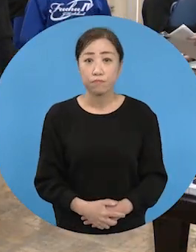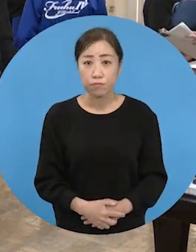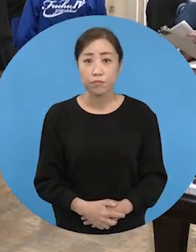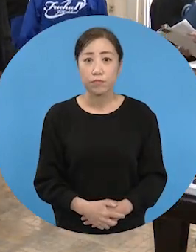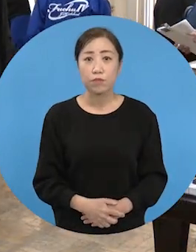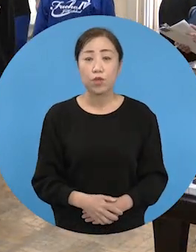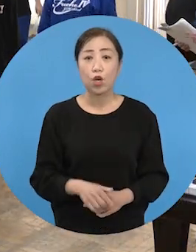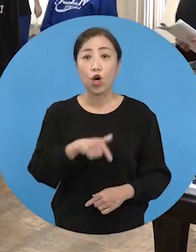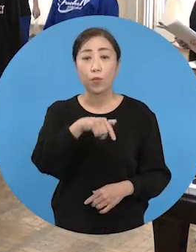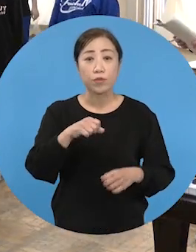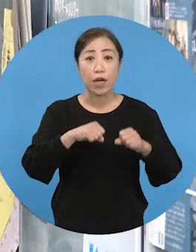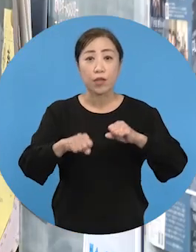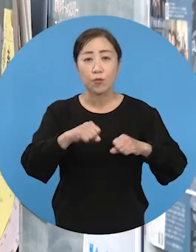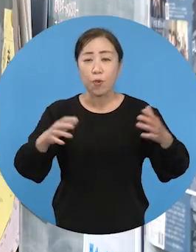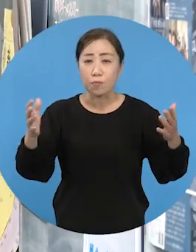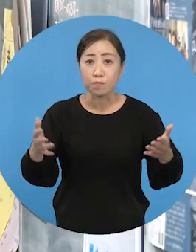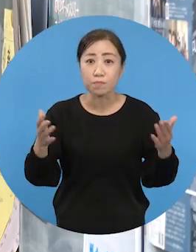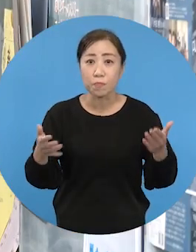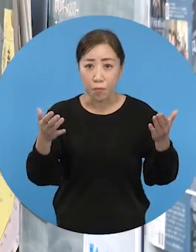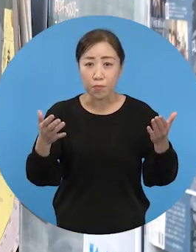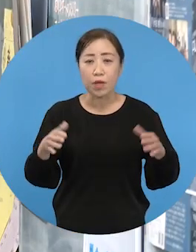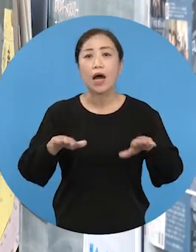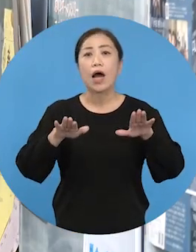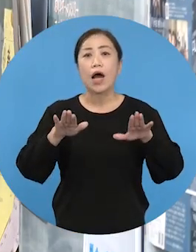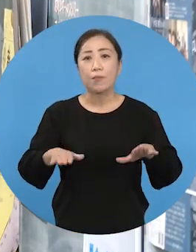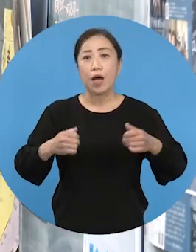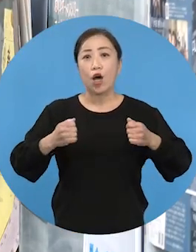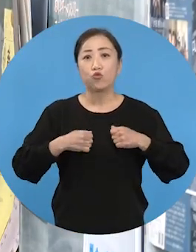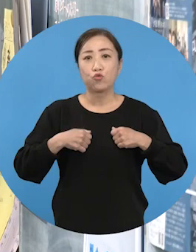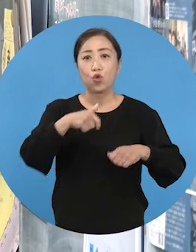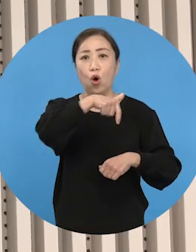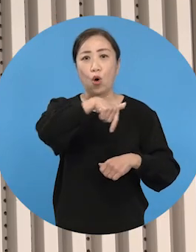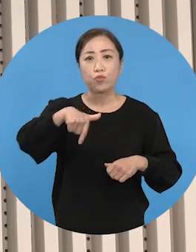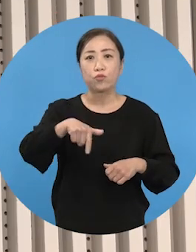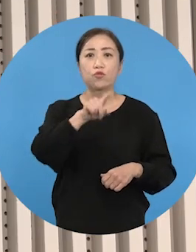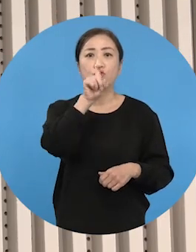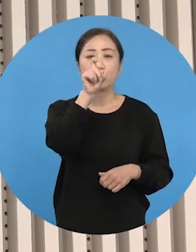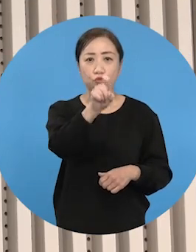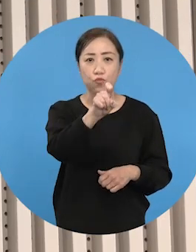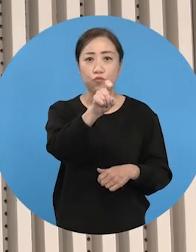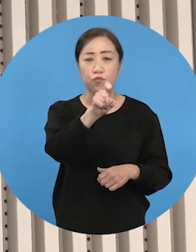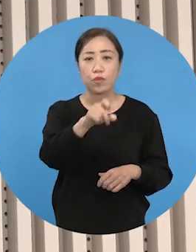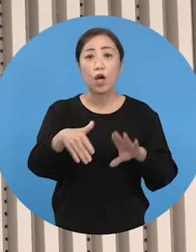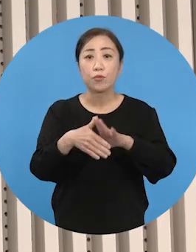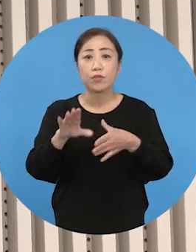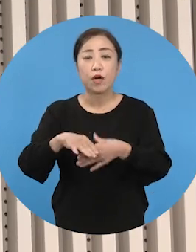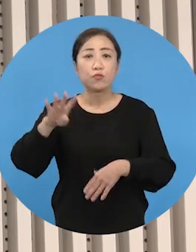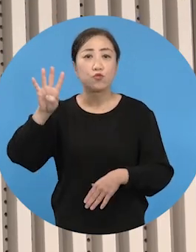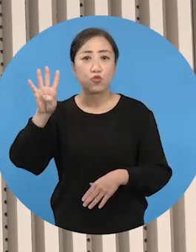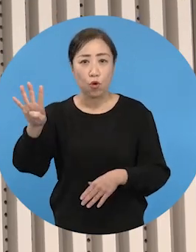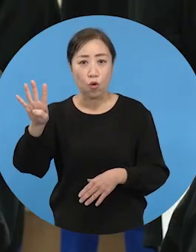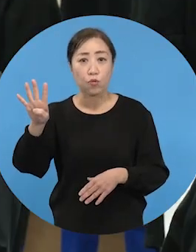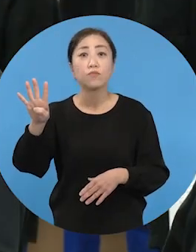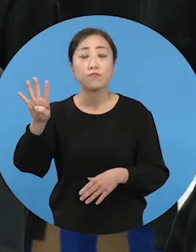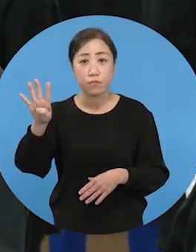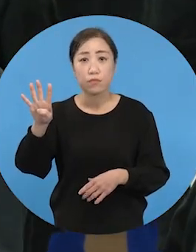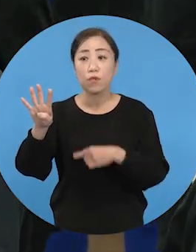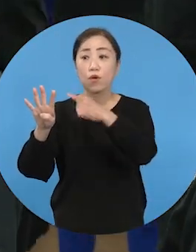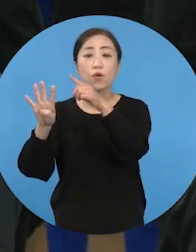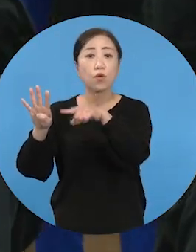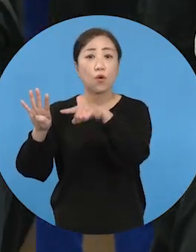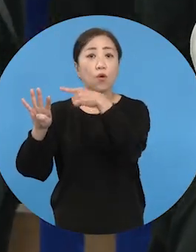部活動も活発に行われていて、現在運動部が10部、文化部が4部活動しています